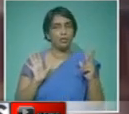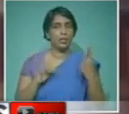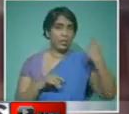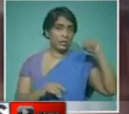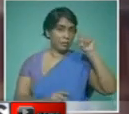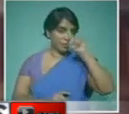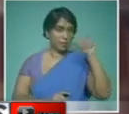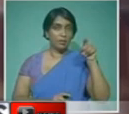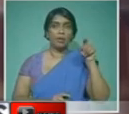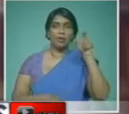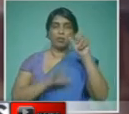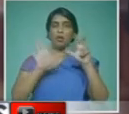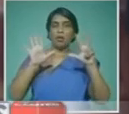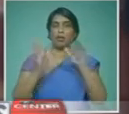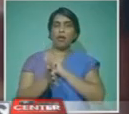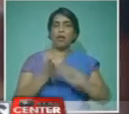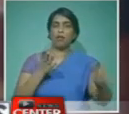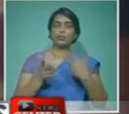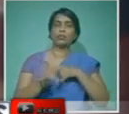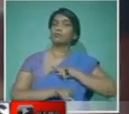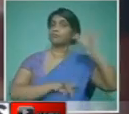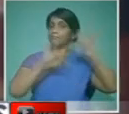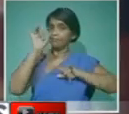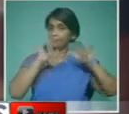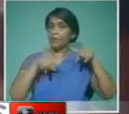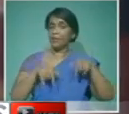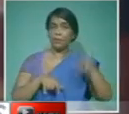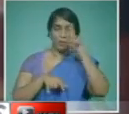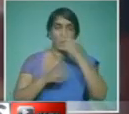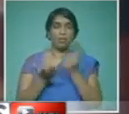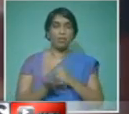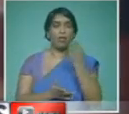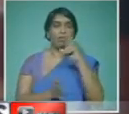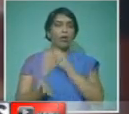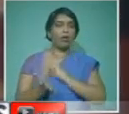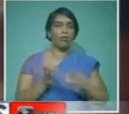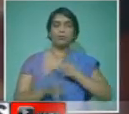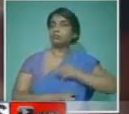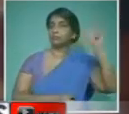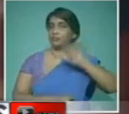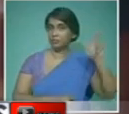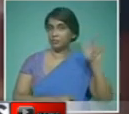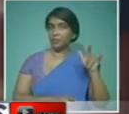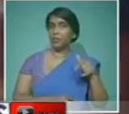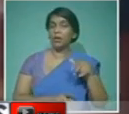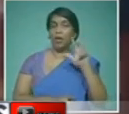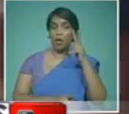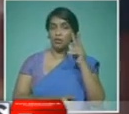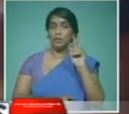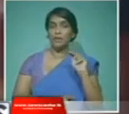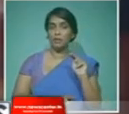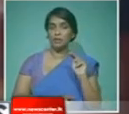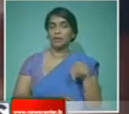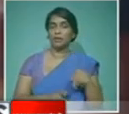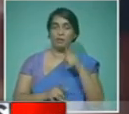මාසේ එයින් 8 දෙනෙක් අස්වැලා ගියා පිටරට මේ මාසේ තව 12 දෙනෙක් අස්වැලා යනවා පිටරට ඒතර 80ෙන් 20ක්